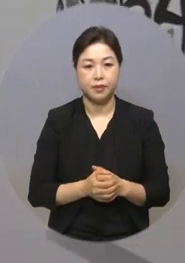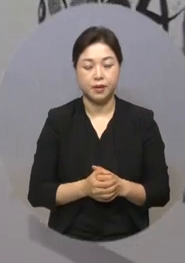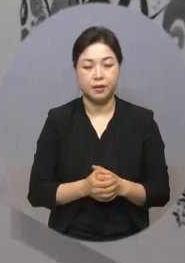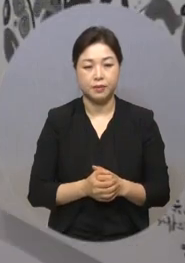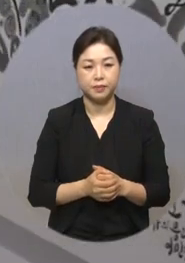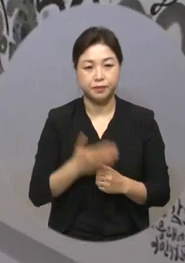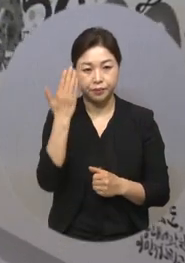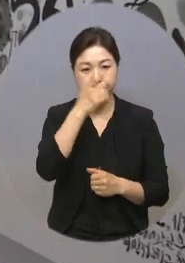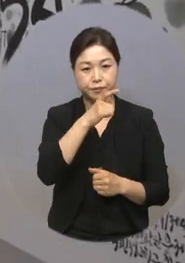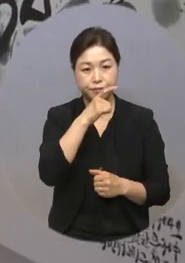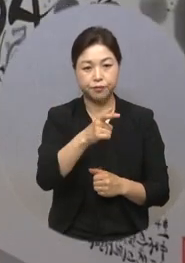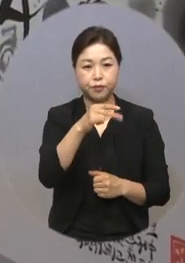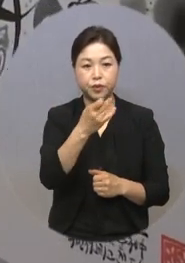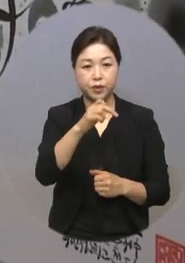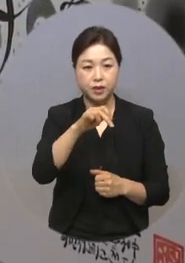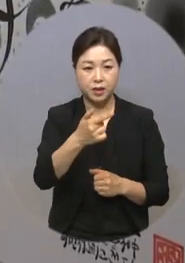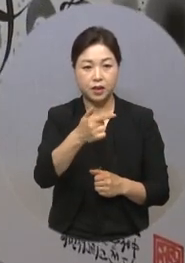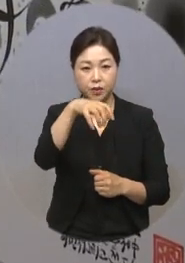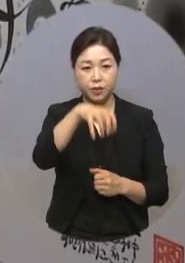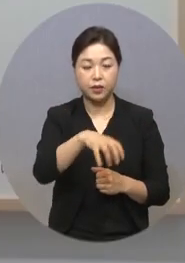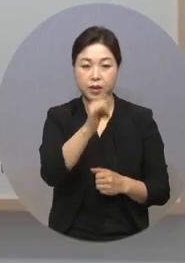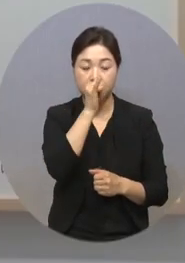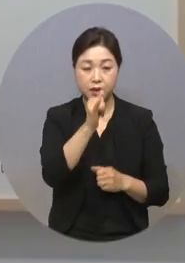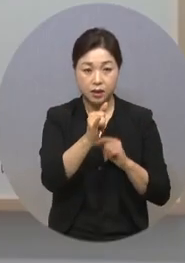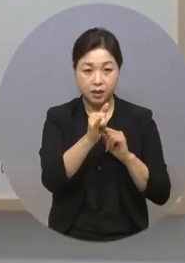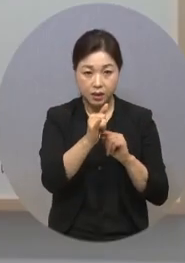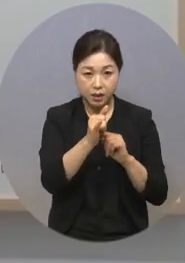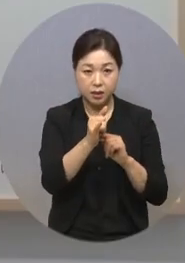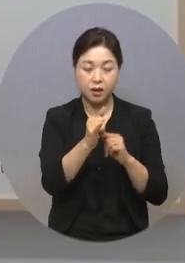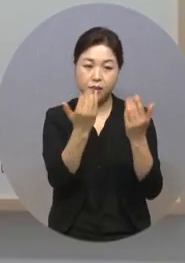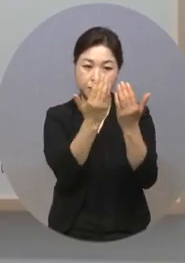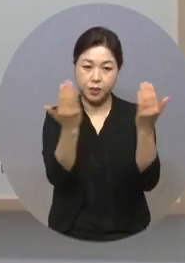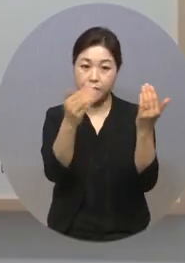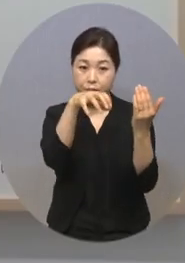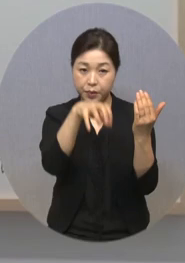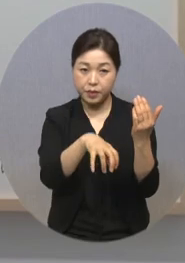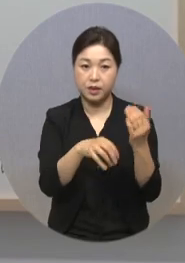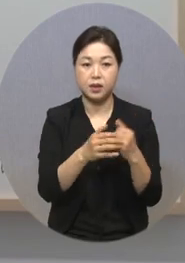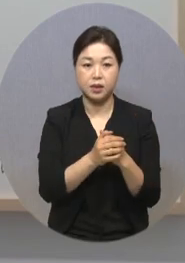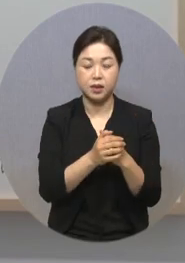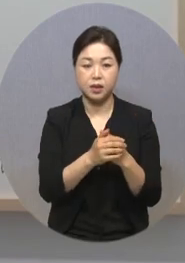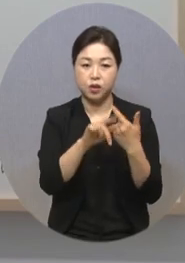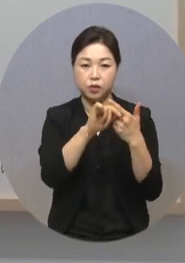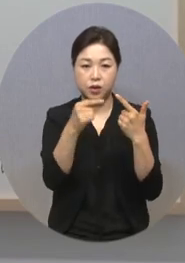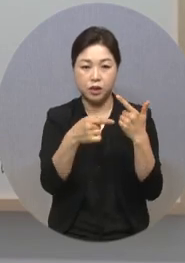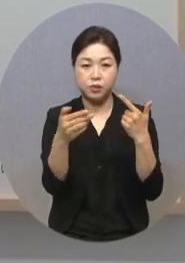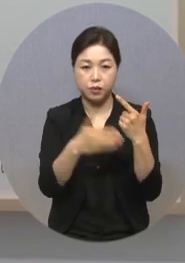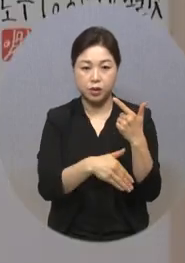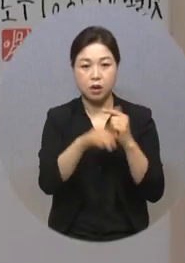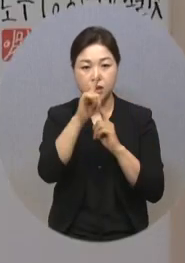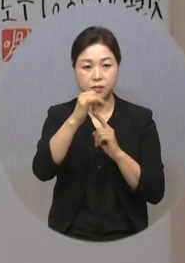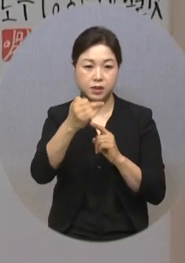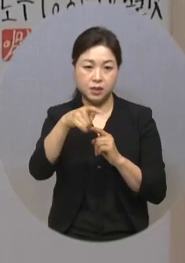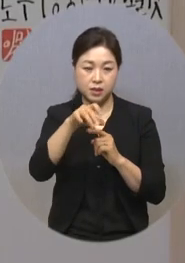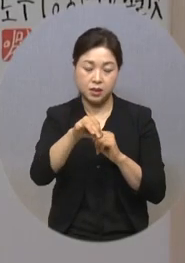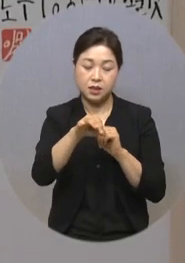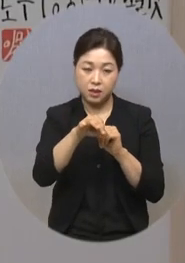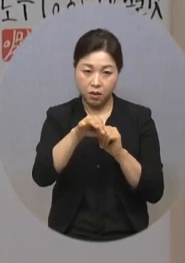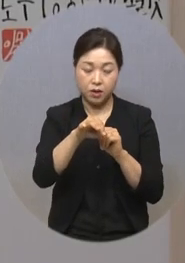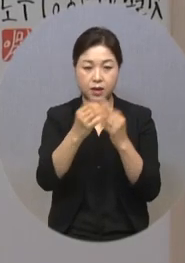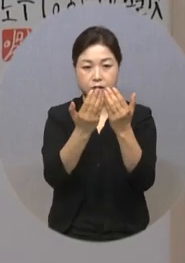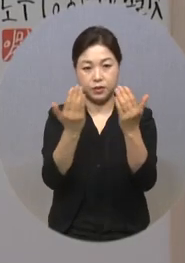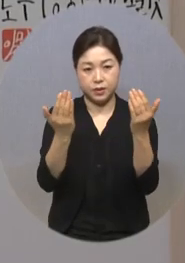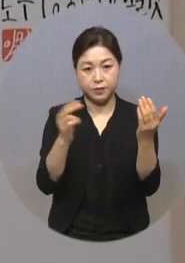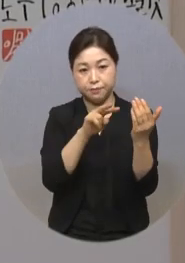위치한 갤러리 몽골에서는 지난 1일부터 이민정 작가의 켈리 로 가꾼 마음 정원 전시회가 열리고